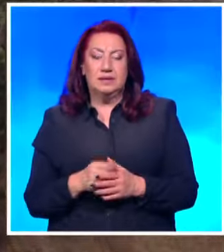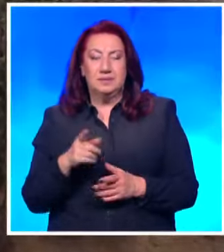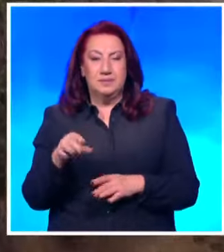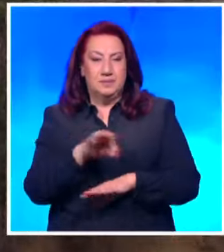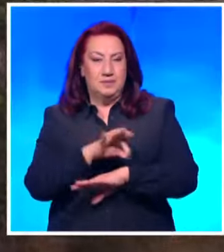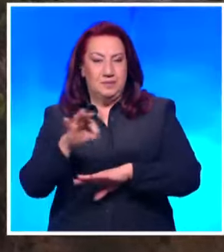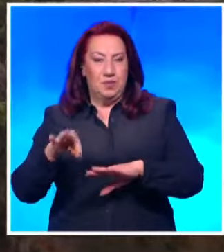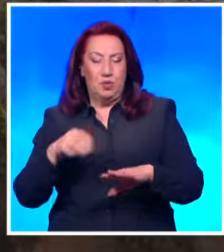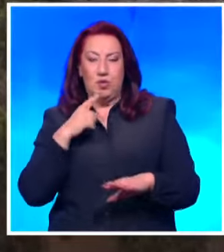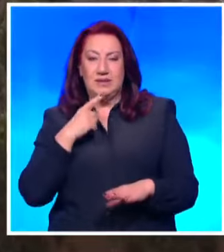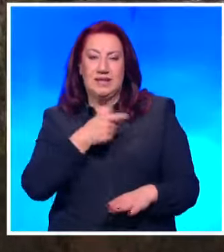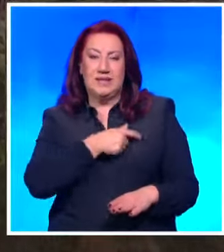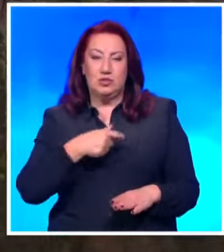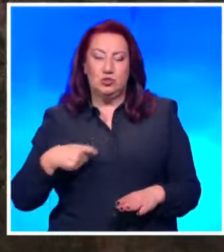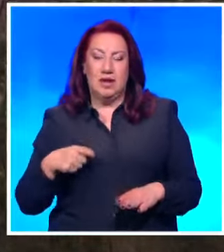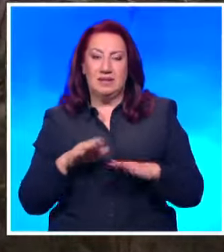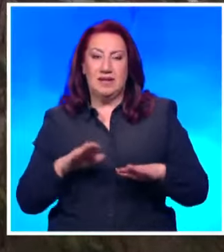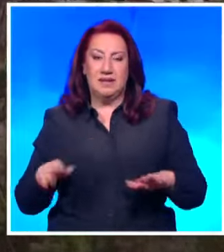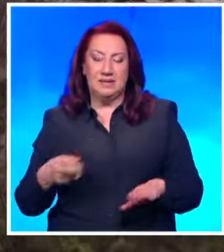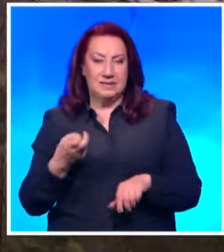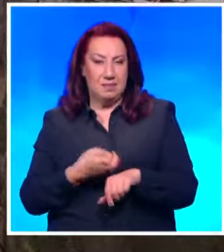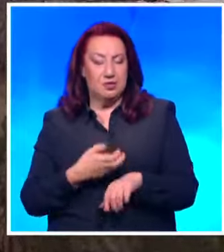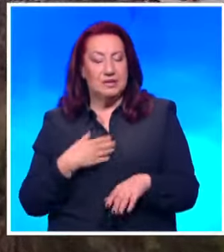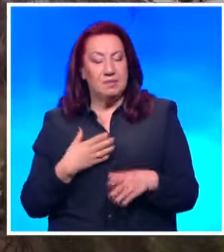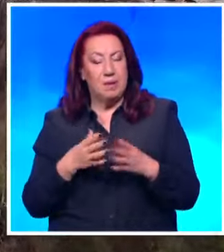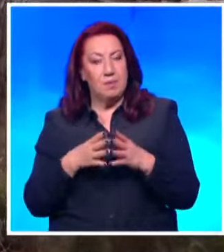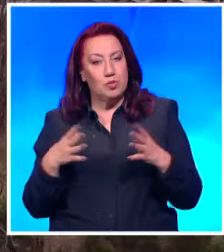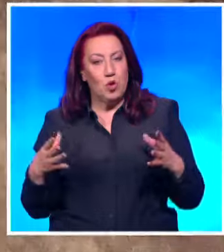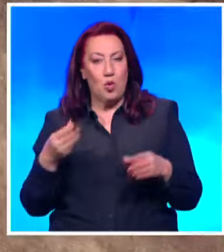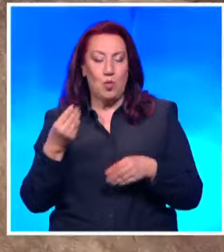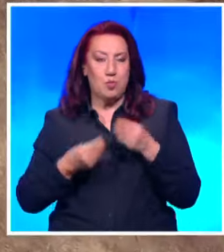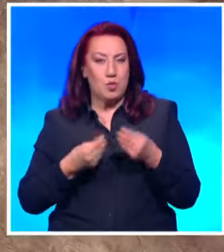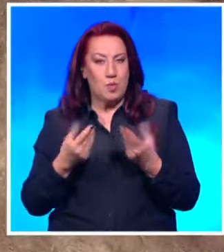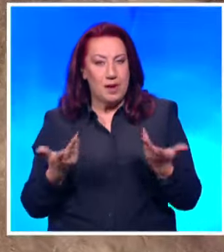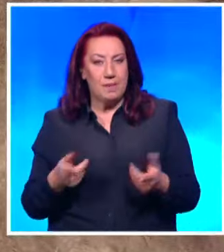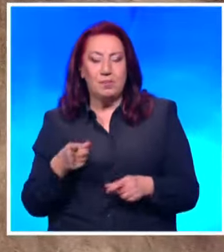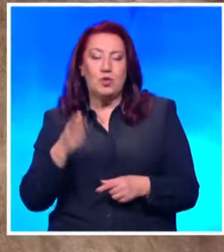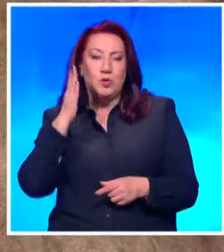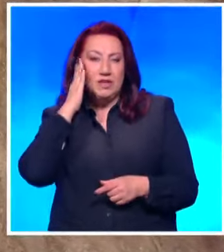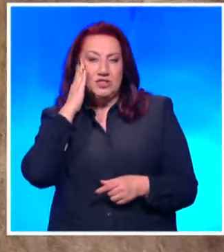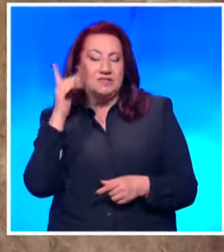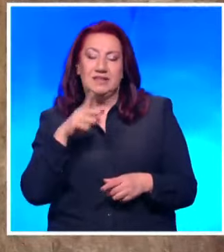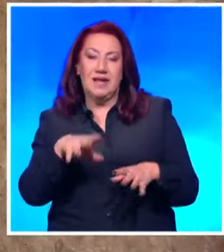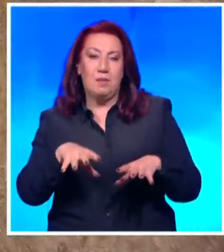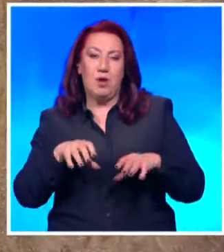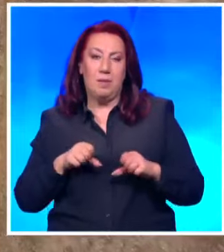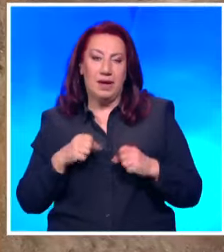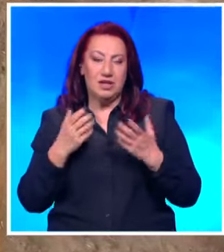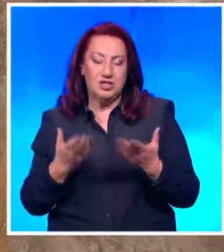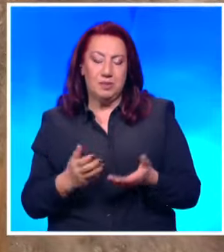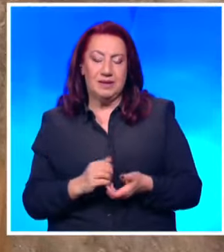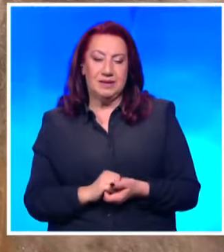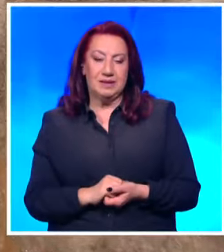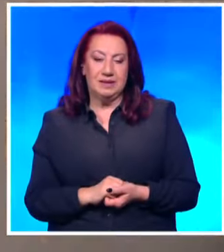национална педиатрия продължава да стоят редица проблеми, за които държавата не поема конкретен ангажимент, заявиха от Обществения съвет за изграждане на